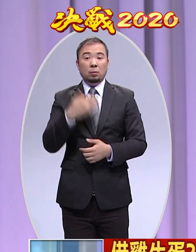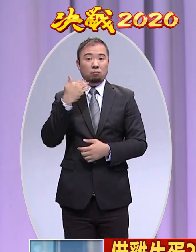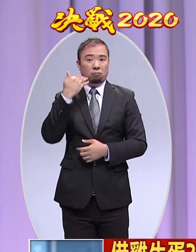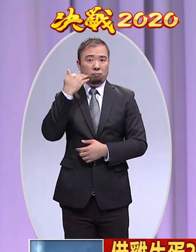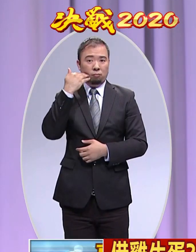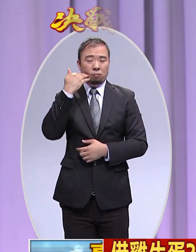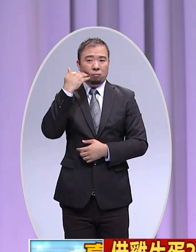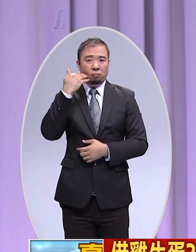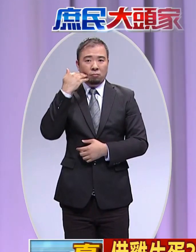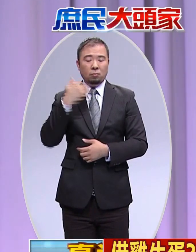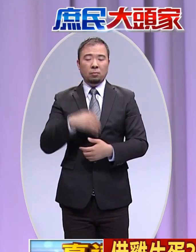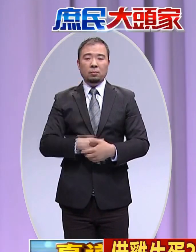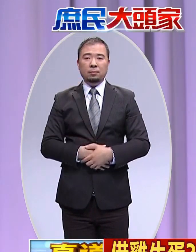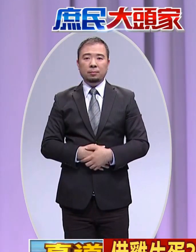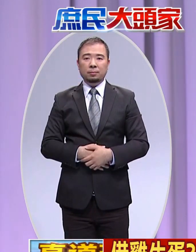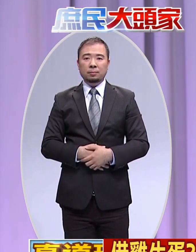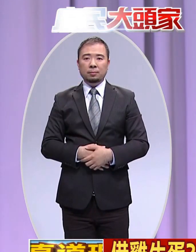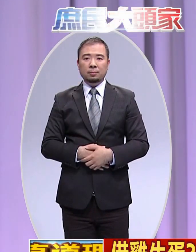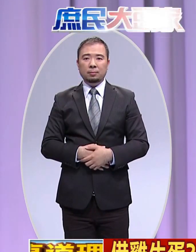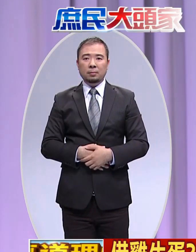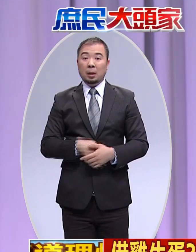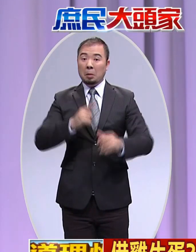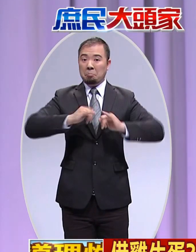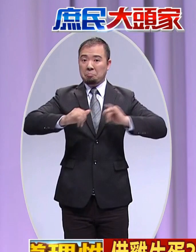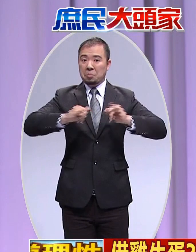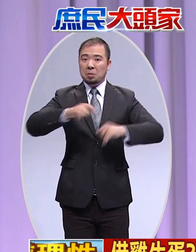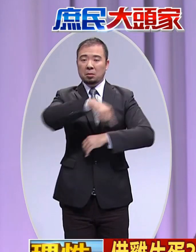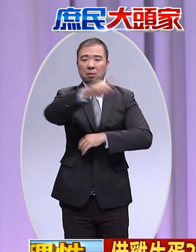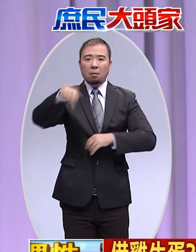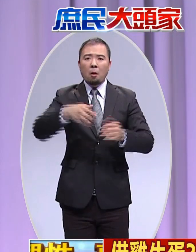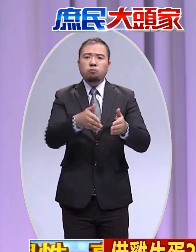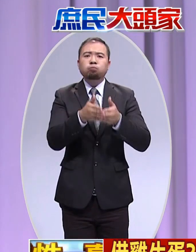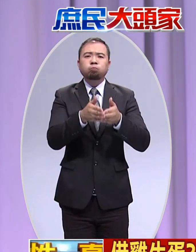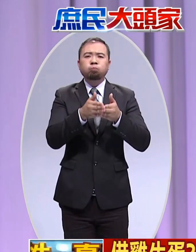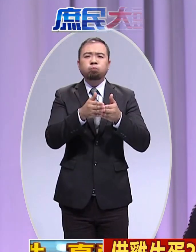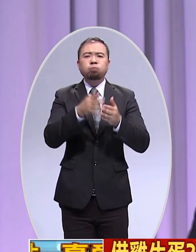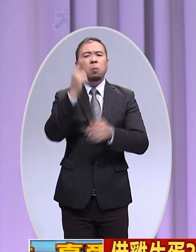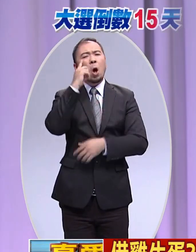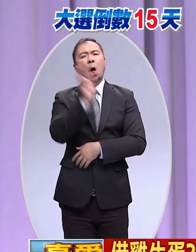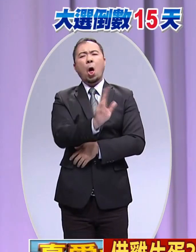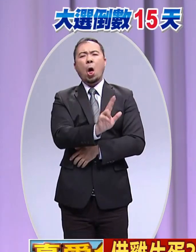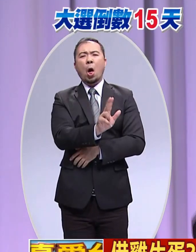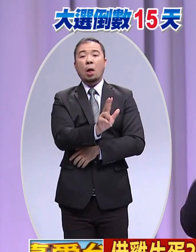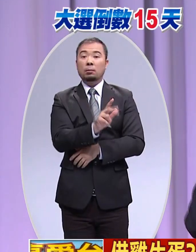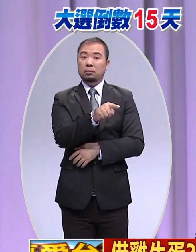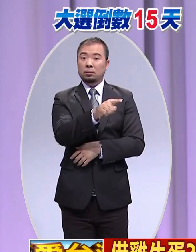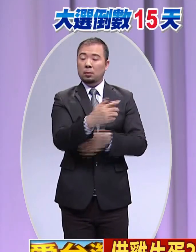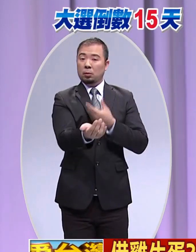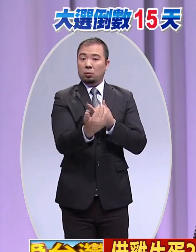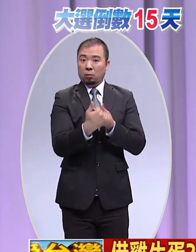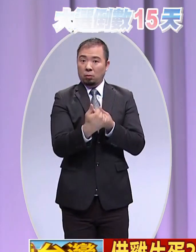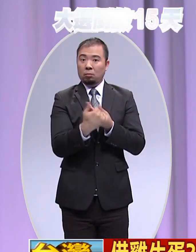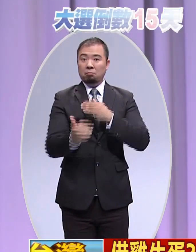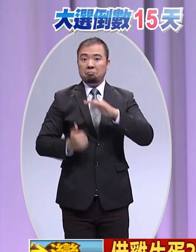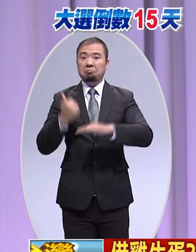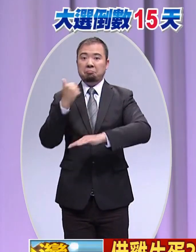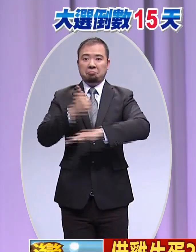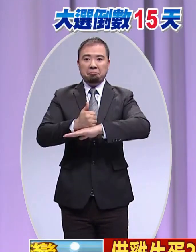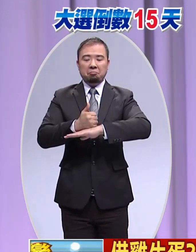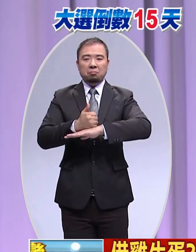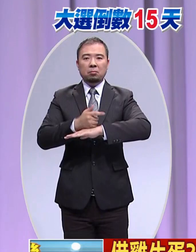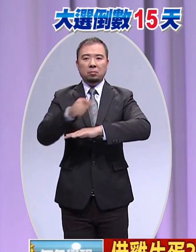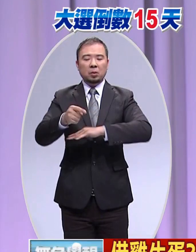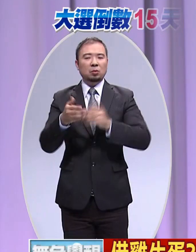种不把人民放在心中，而把人民的选票投下来，站到重要职务，是